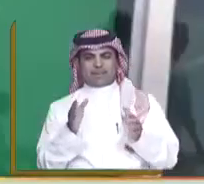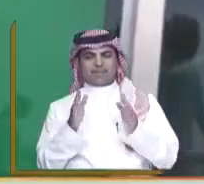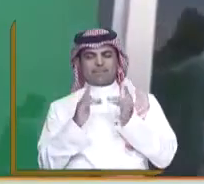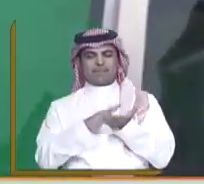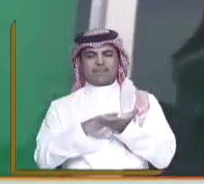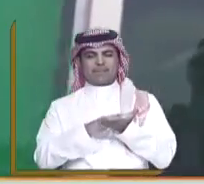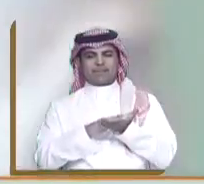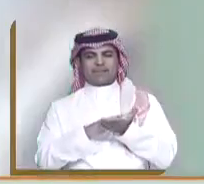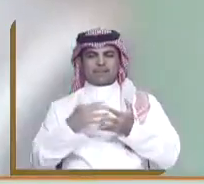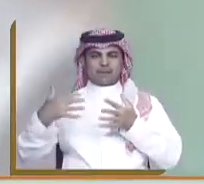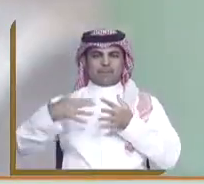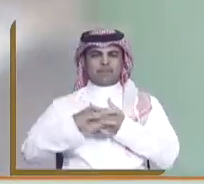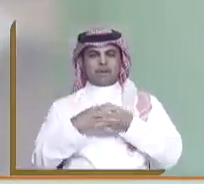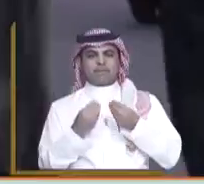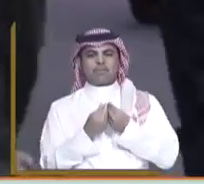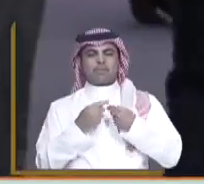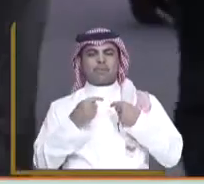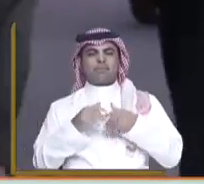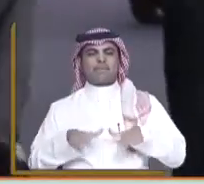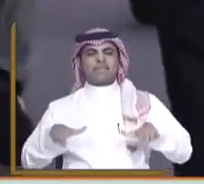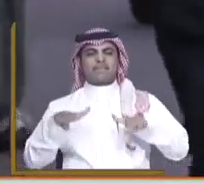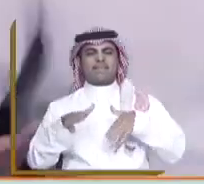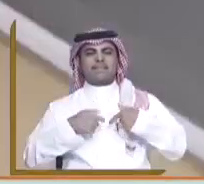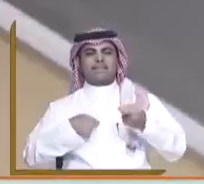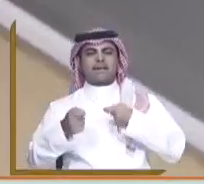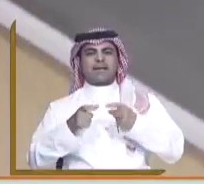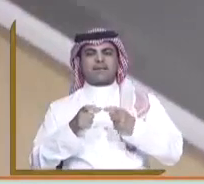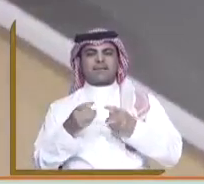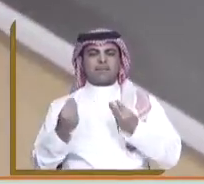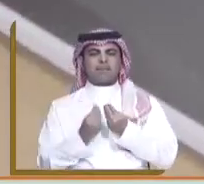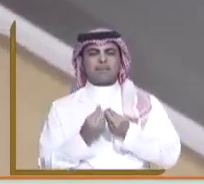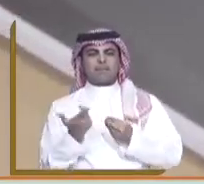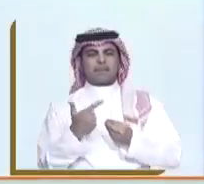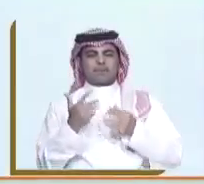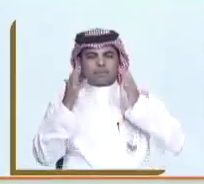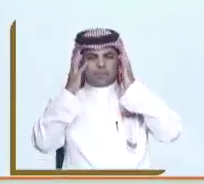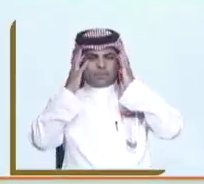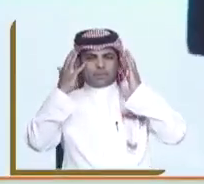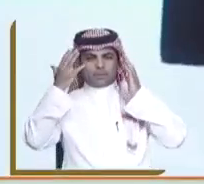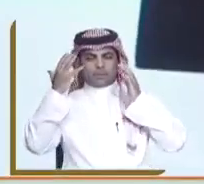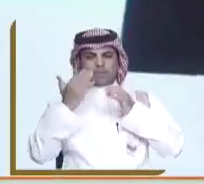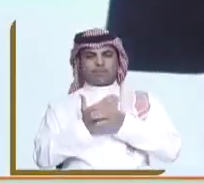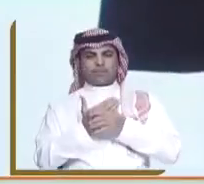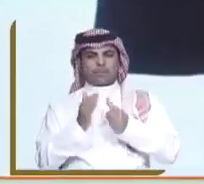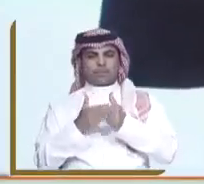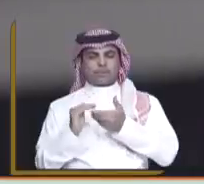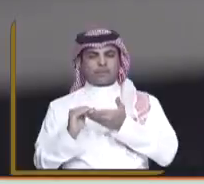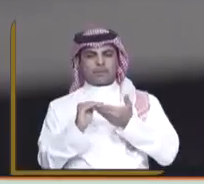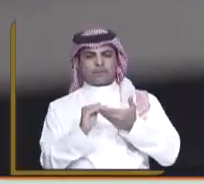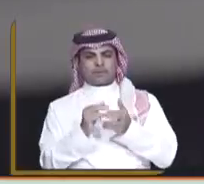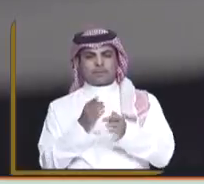وبالشراكه مع مجلس التجاره الالكترونيه وذلك بحضور مجموعه من الخبراء ومقدم الخدمات